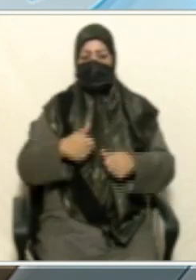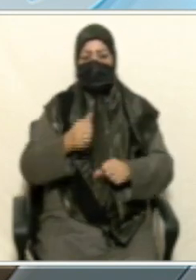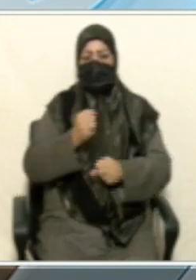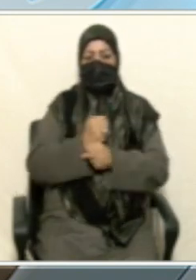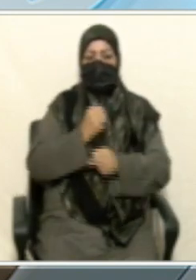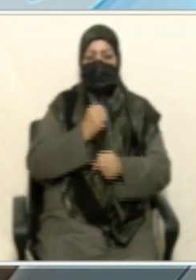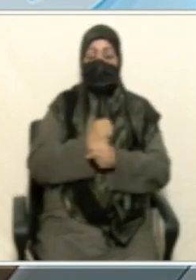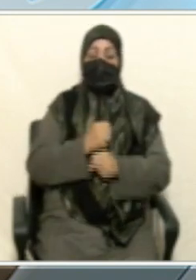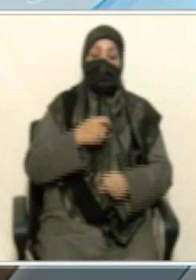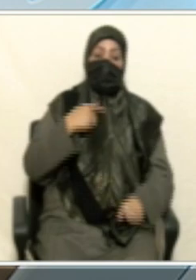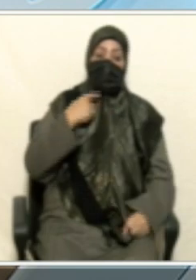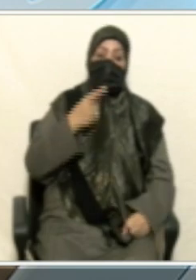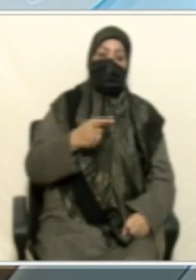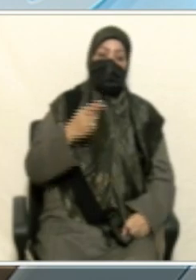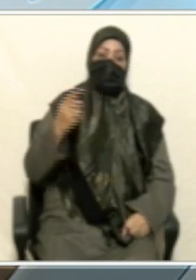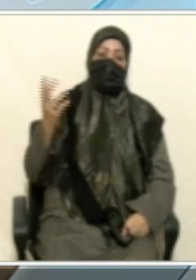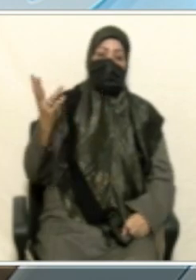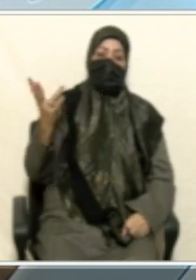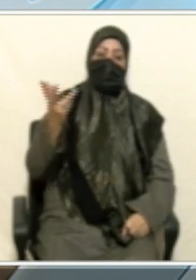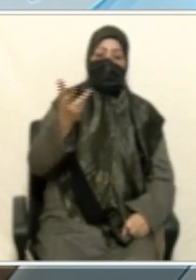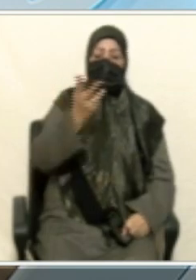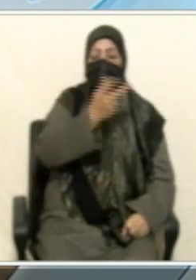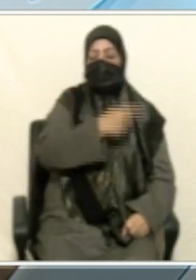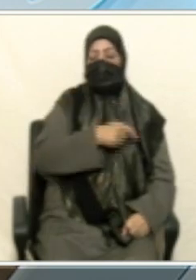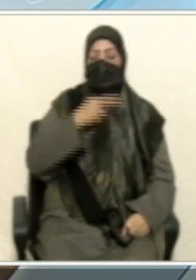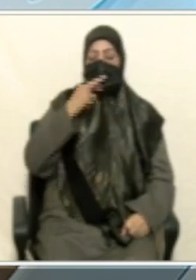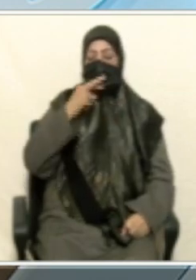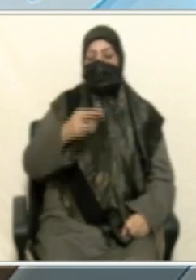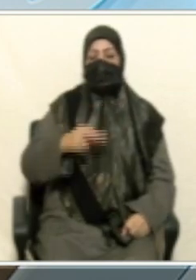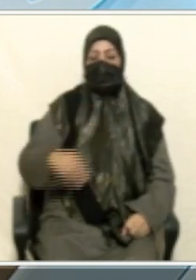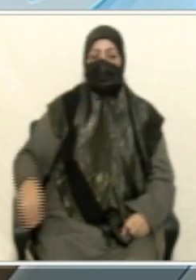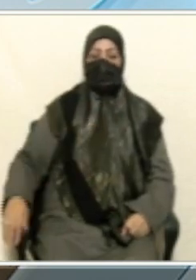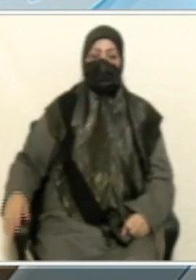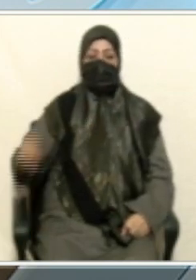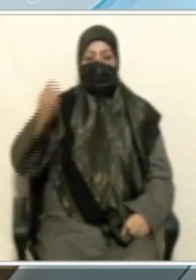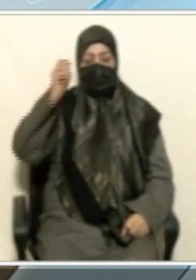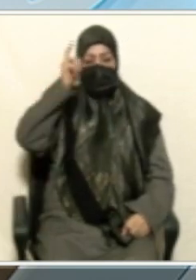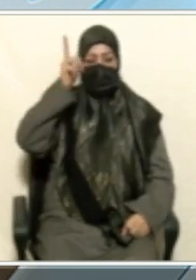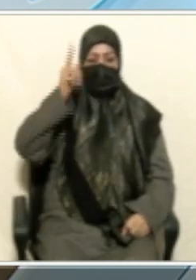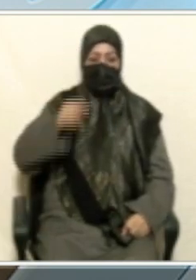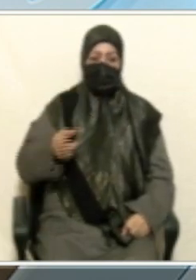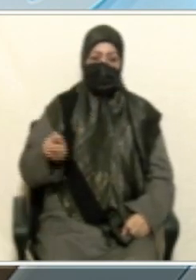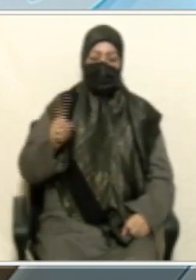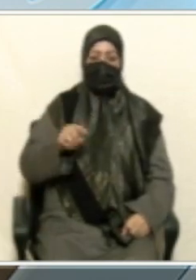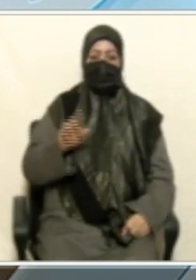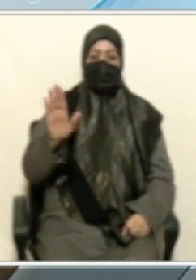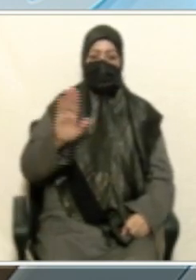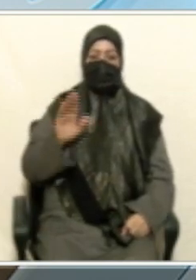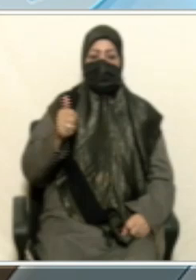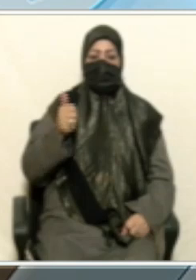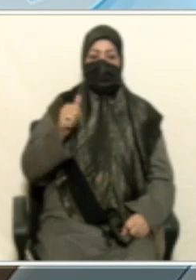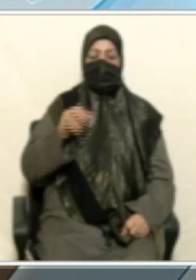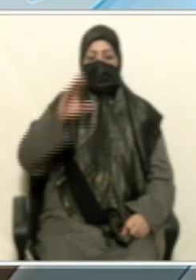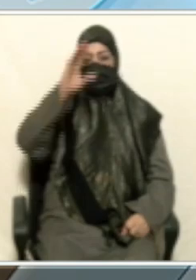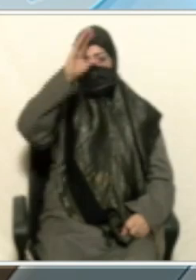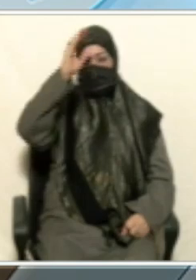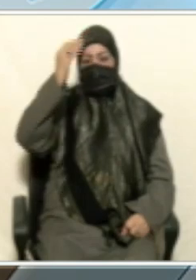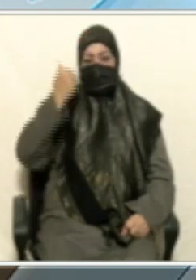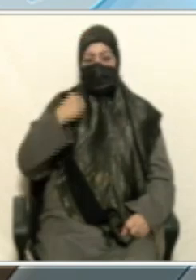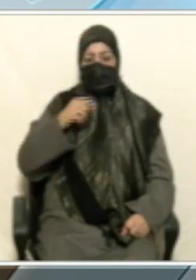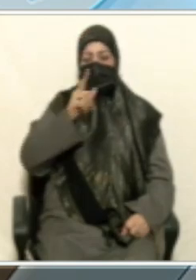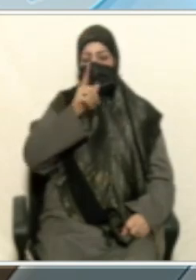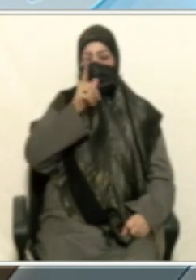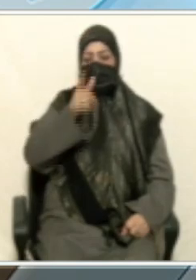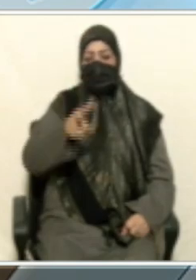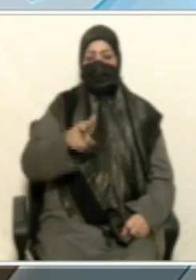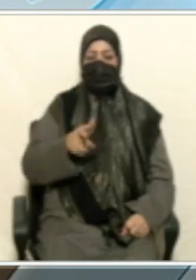الذين ذكرتهما، والله أعلم. الأخت سالمة من سرت تقول قرأ الفاتحة يعني عند مأذون